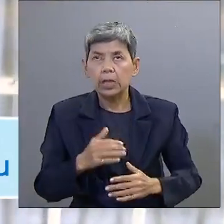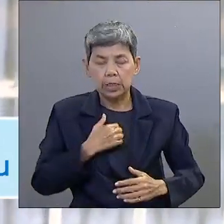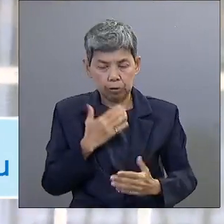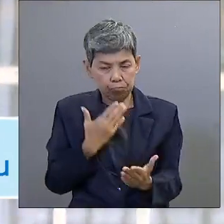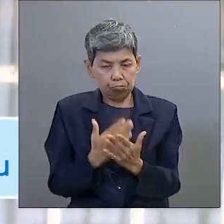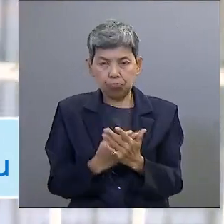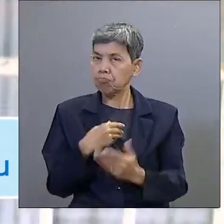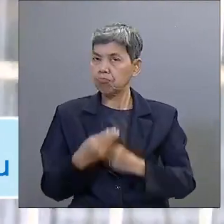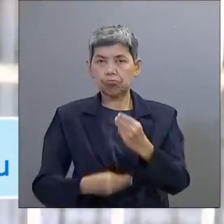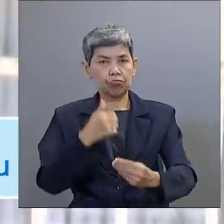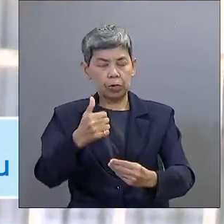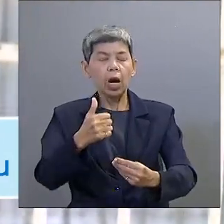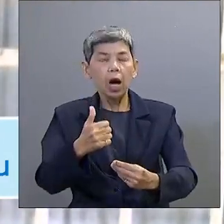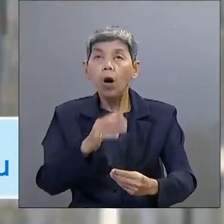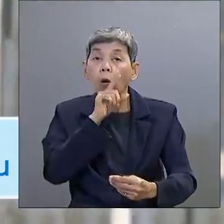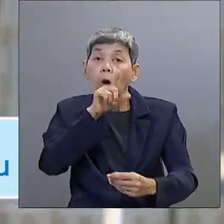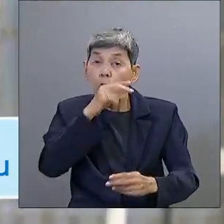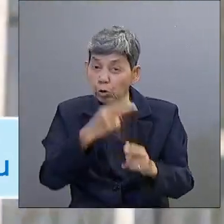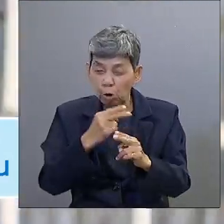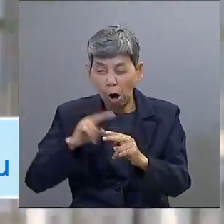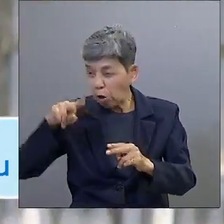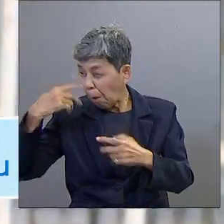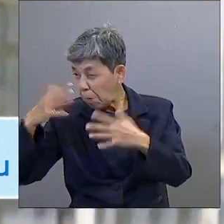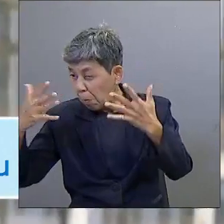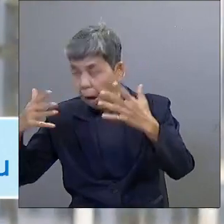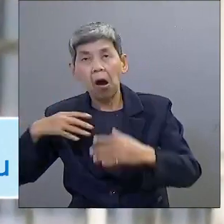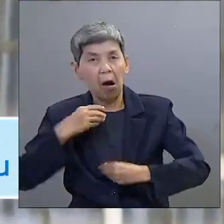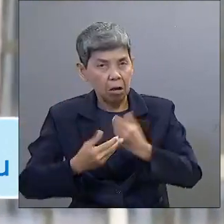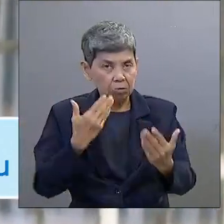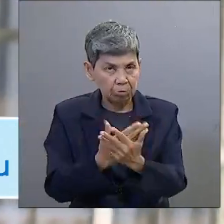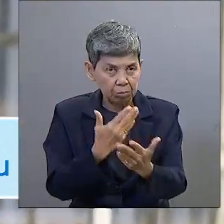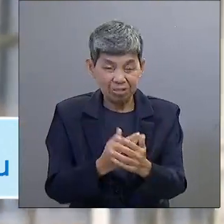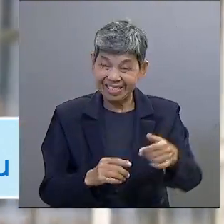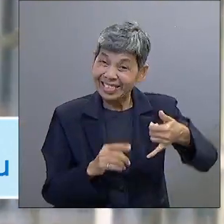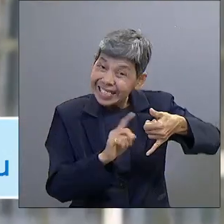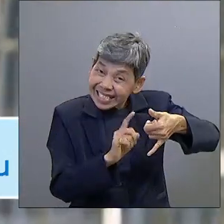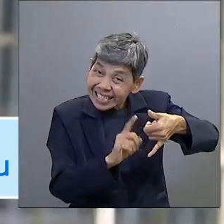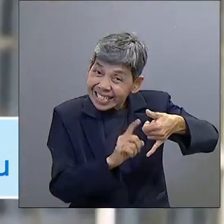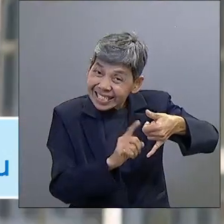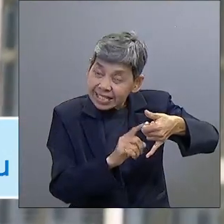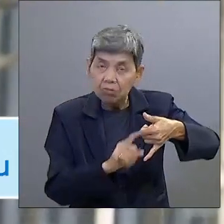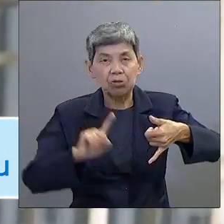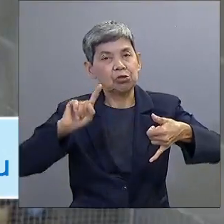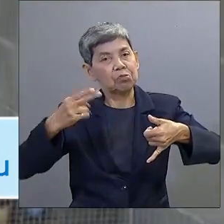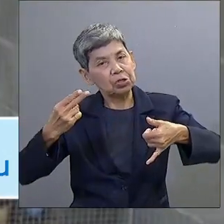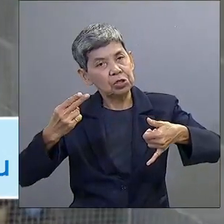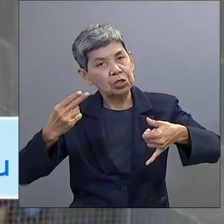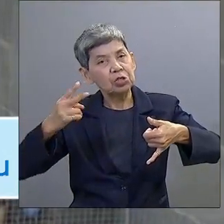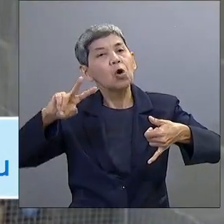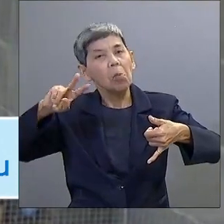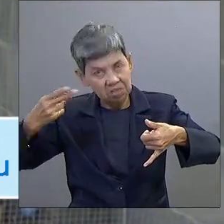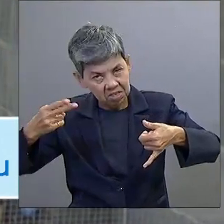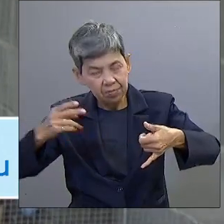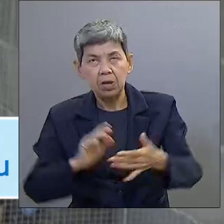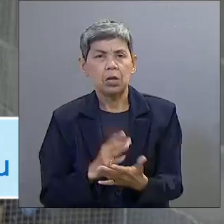ได้ราคาที่สูงขึ้นโดยถ้าเป็นนกสายพันธุ์ที่หาได้ยากเนี่ยจะขายอยู่ที่ตัวละนะครับตัวละ 10,000 ถึง 20,000 บาทกันเลย